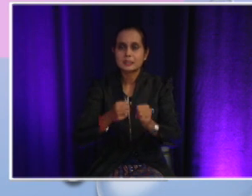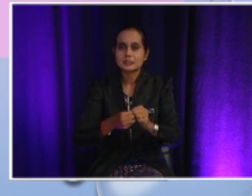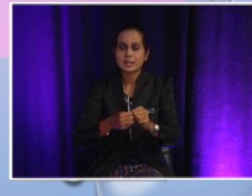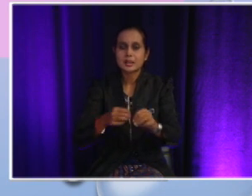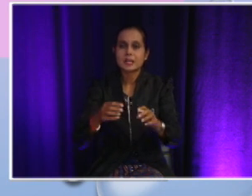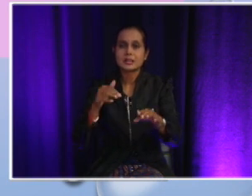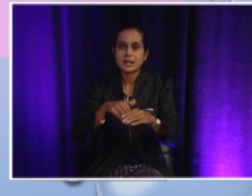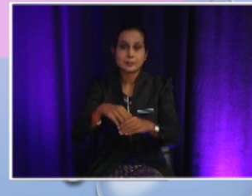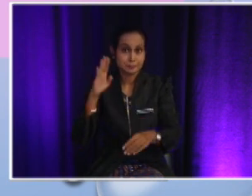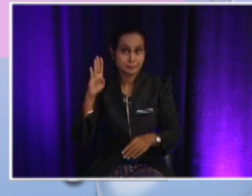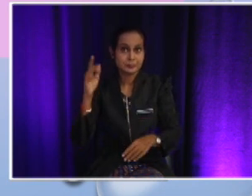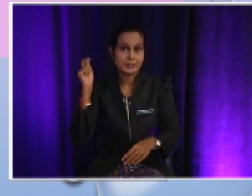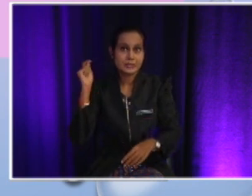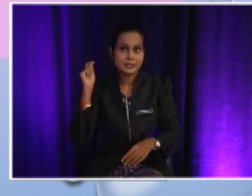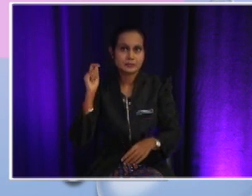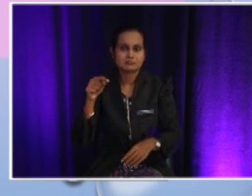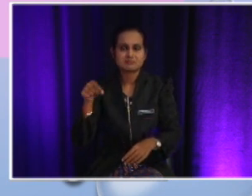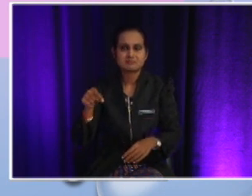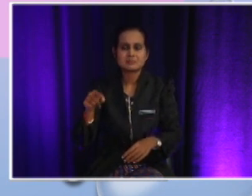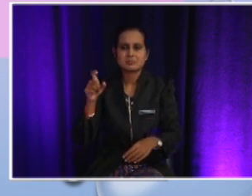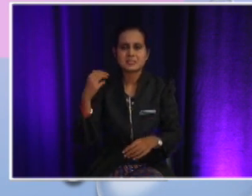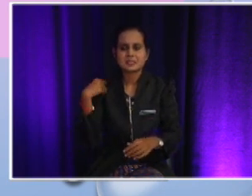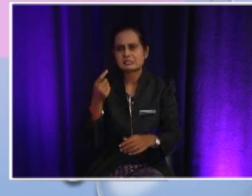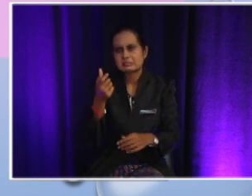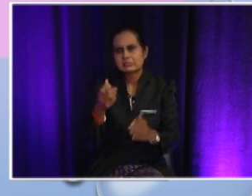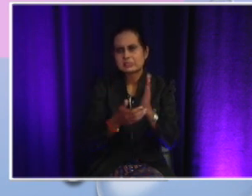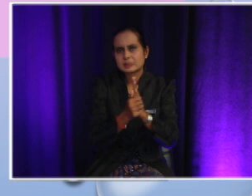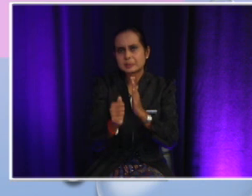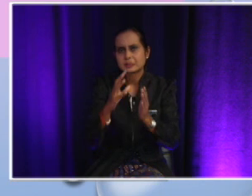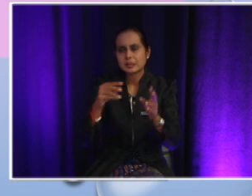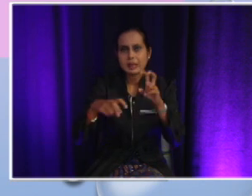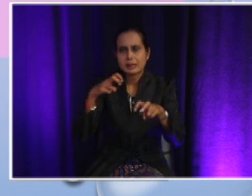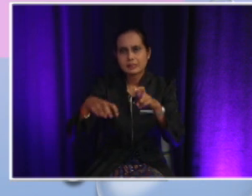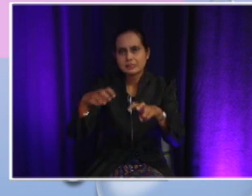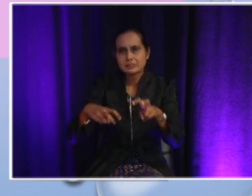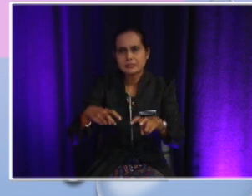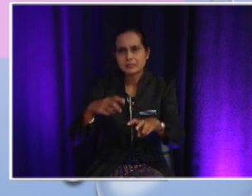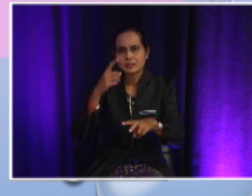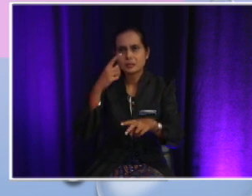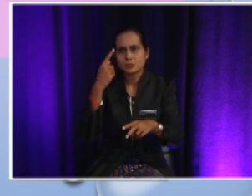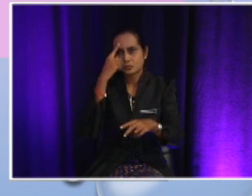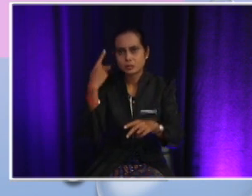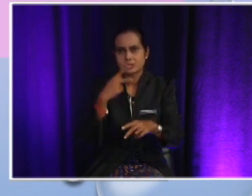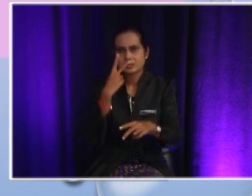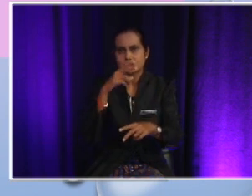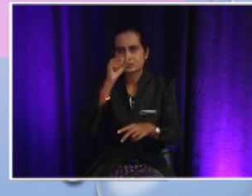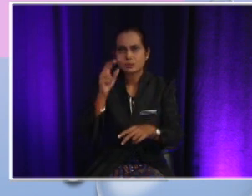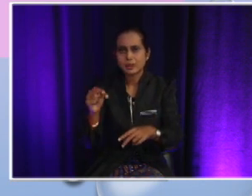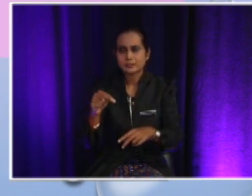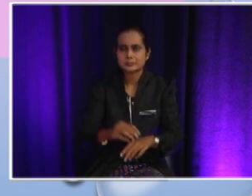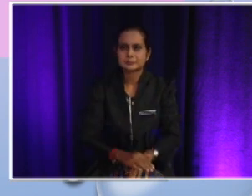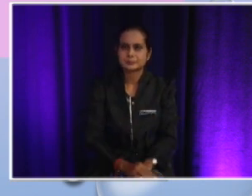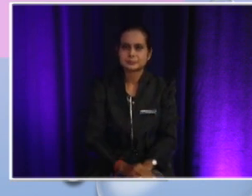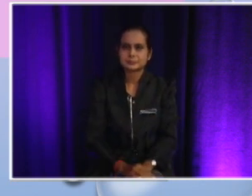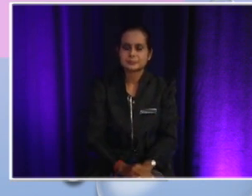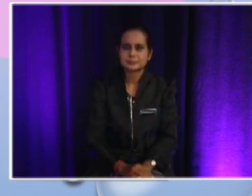memerlukan sedikit kemahiran dan buat sedikit analisis, okey, untuk kita tengok soalan ni. Okey, kita tengok soalan ni dulu.